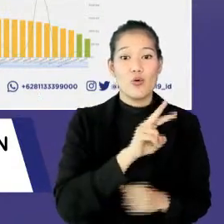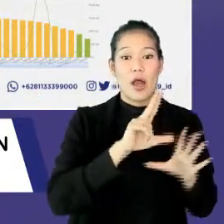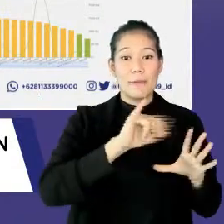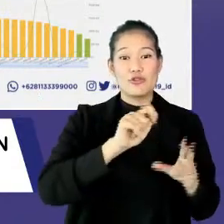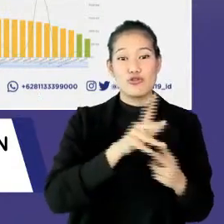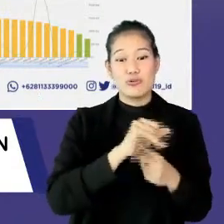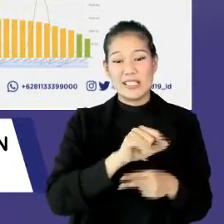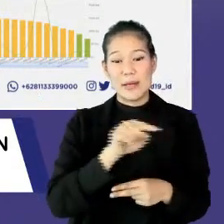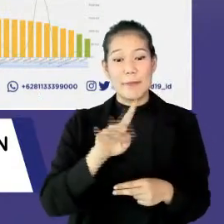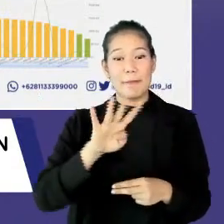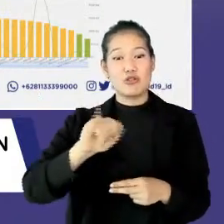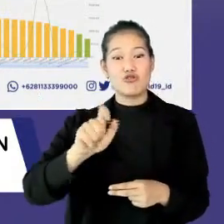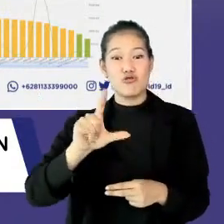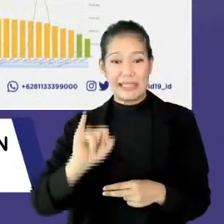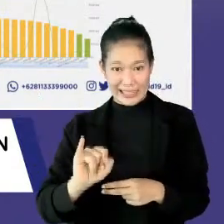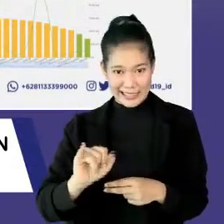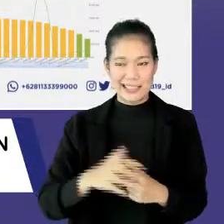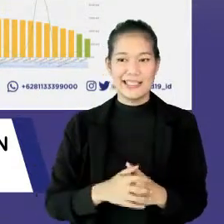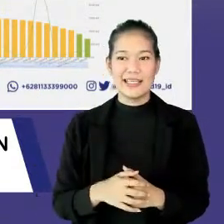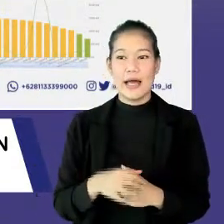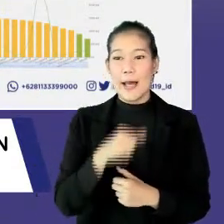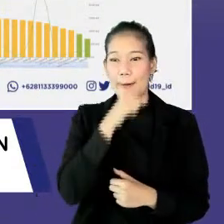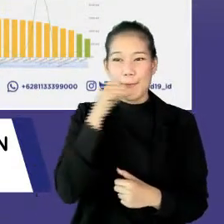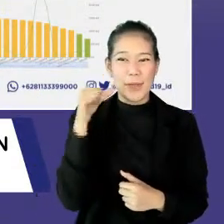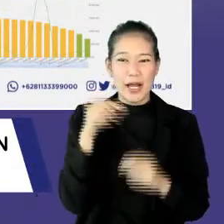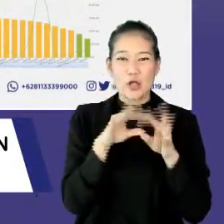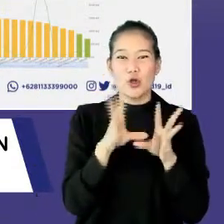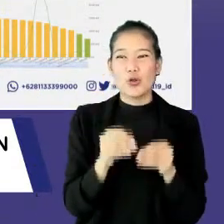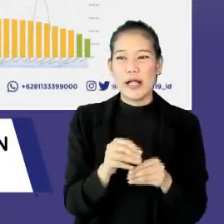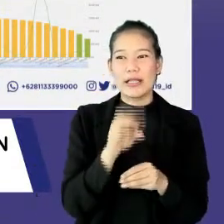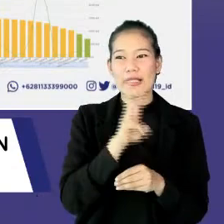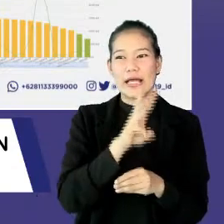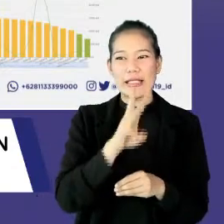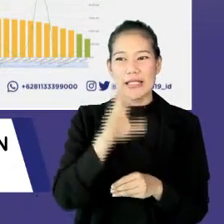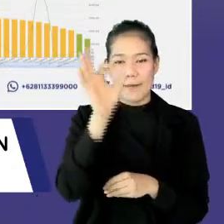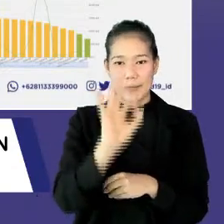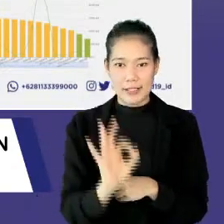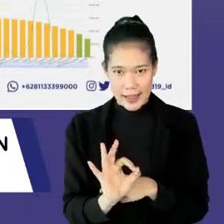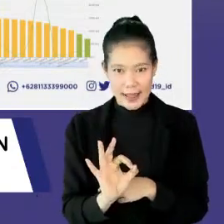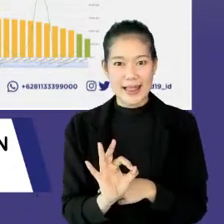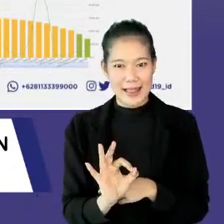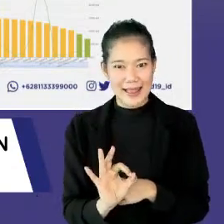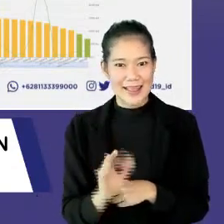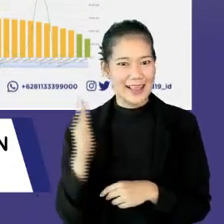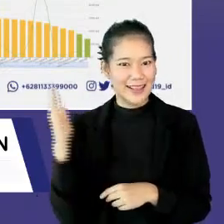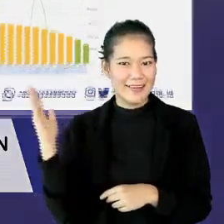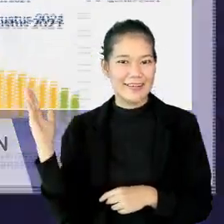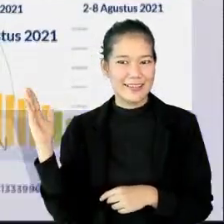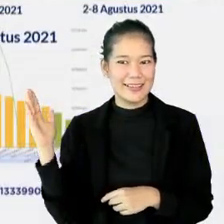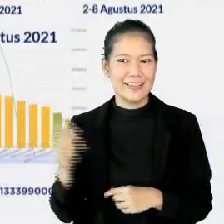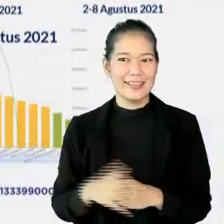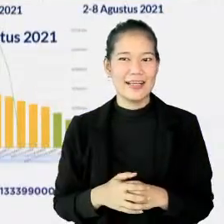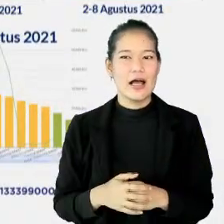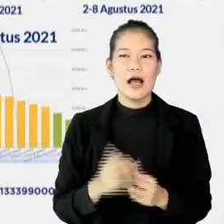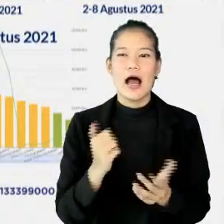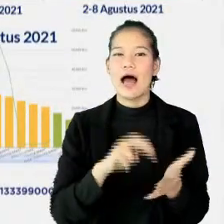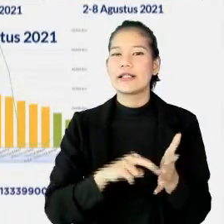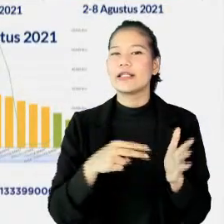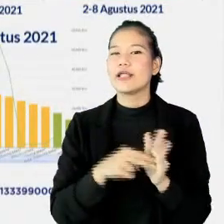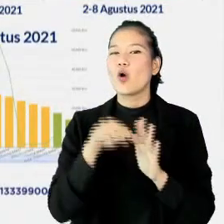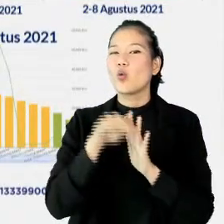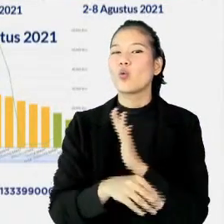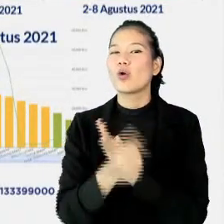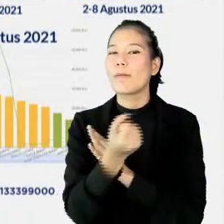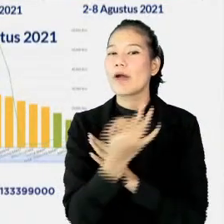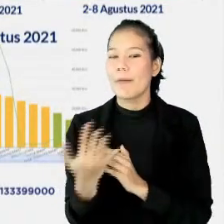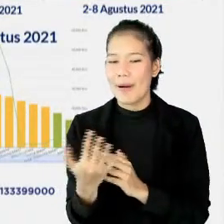28 Juni sampai 4 Juli, ini yang merahnya jumlahnya sekitar 33%. Bisa kelihatan lah ya. Jadi berapa sih yang berkurang gitu